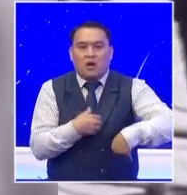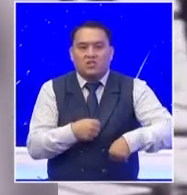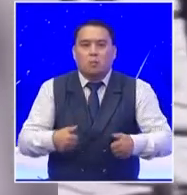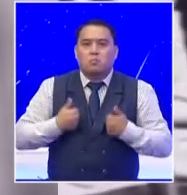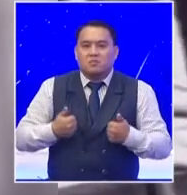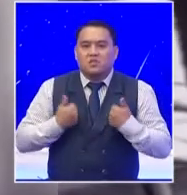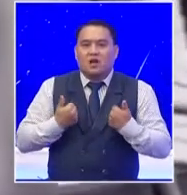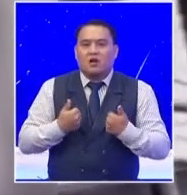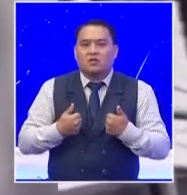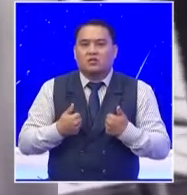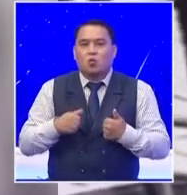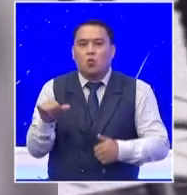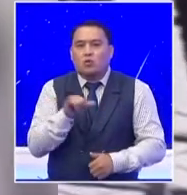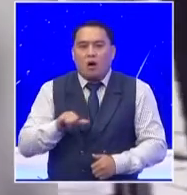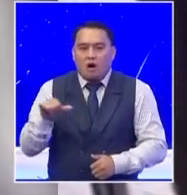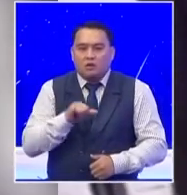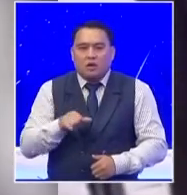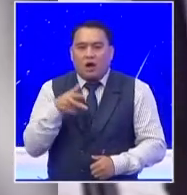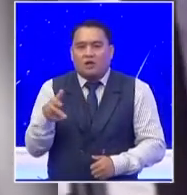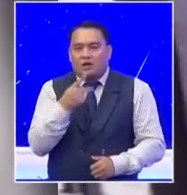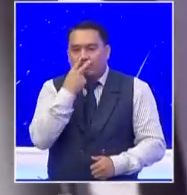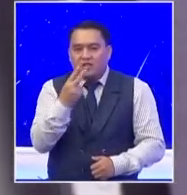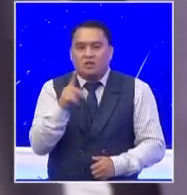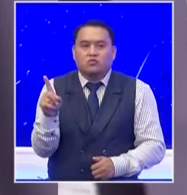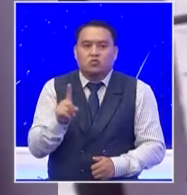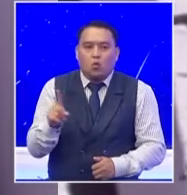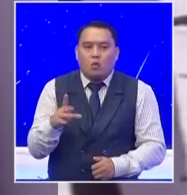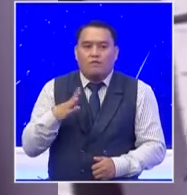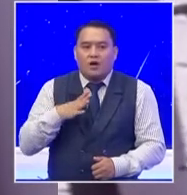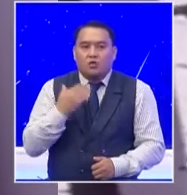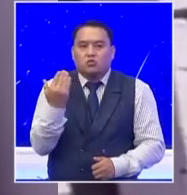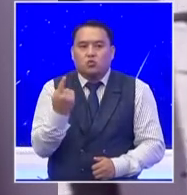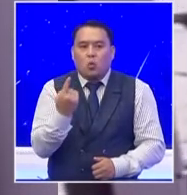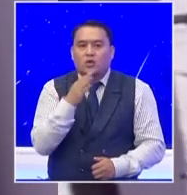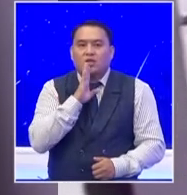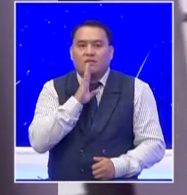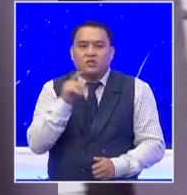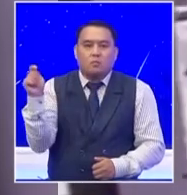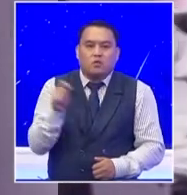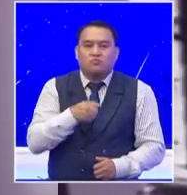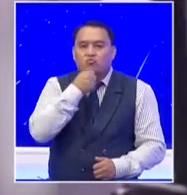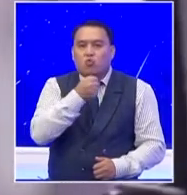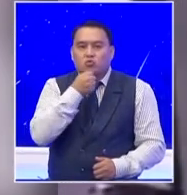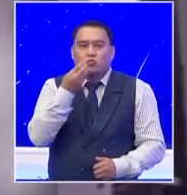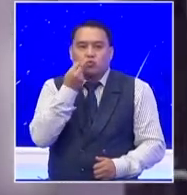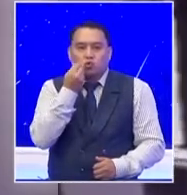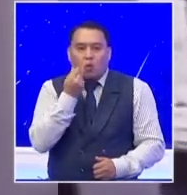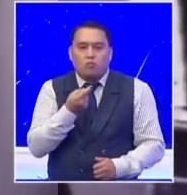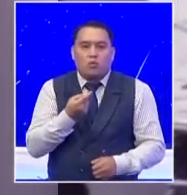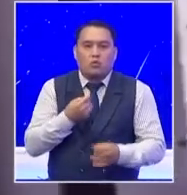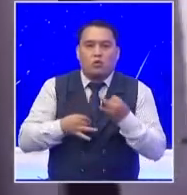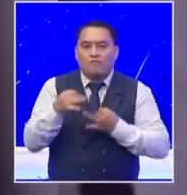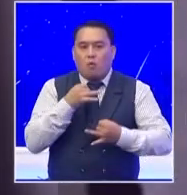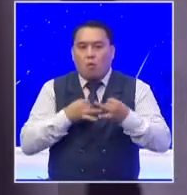похищения ребенка со двора многоэтажки в Уральске. На кадрах из социальных сетей видно, что к девочке подошел взрослый мужчина. После